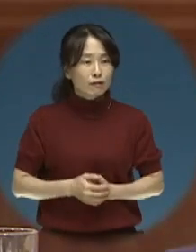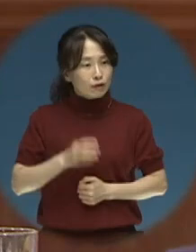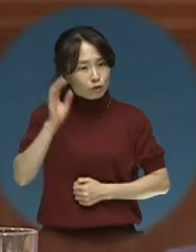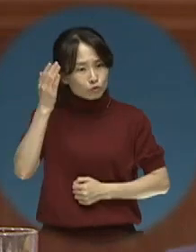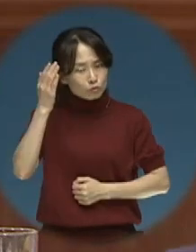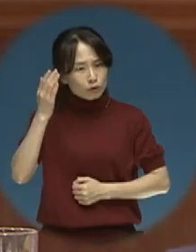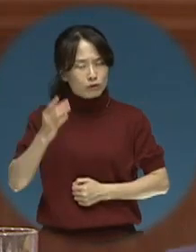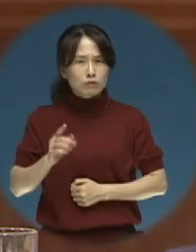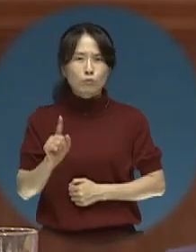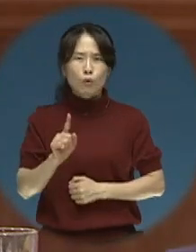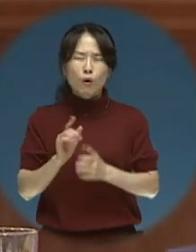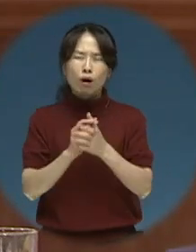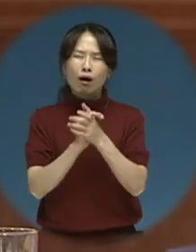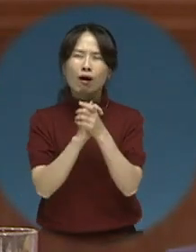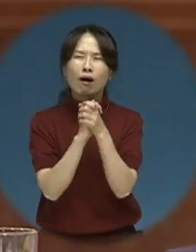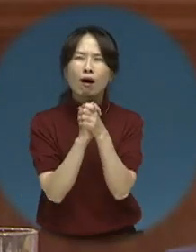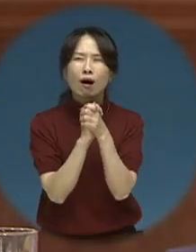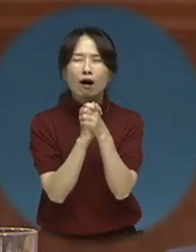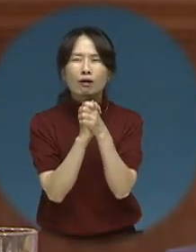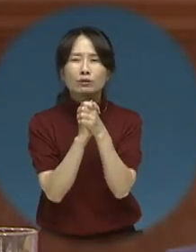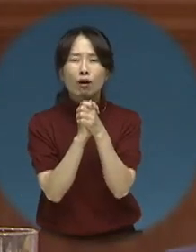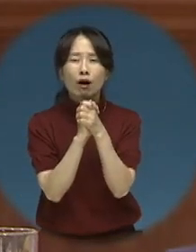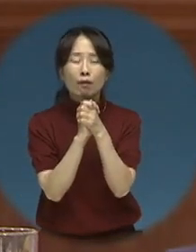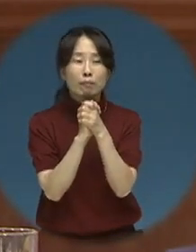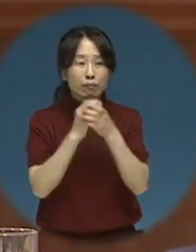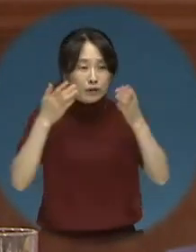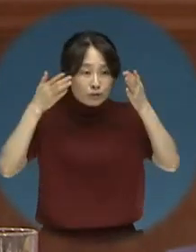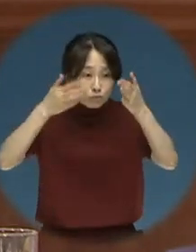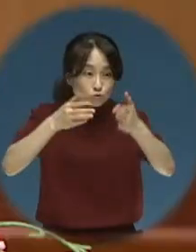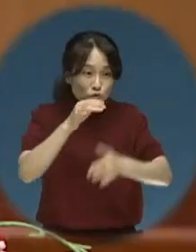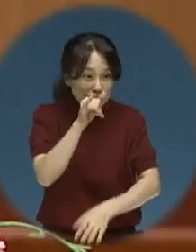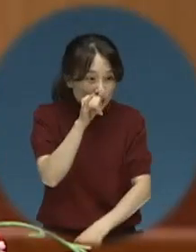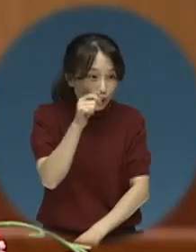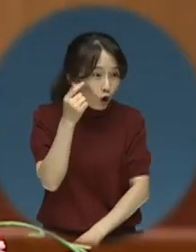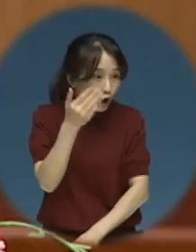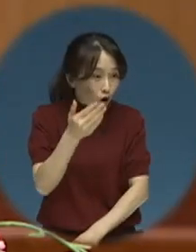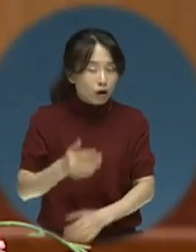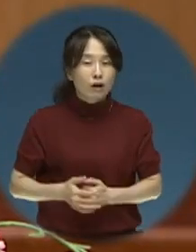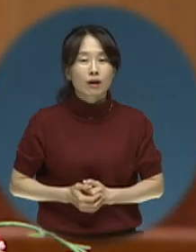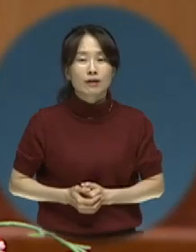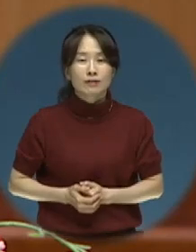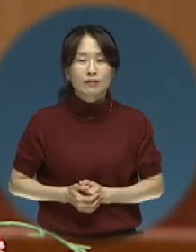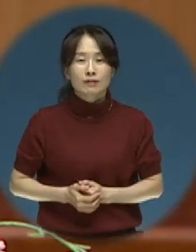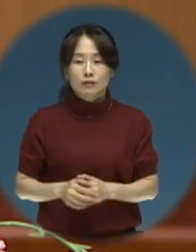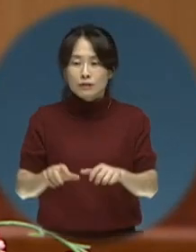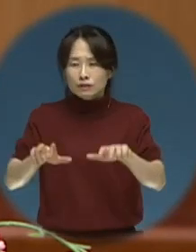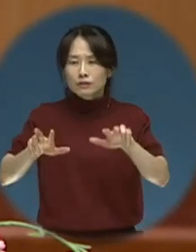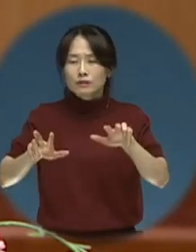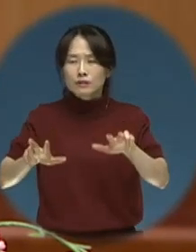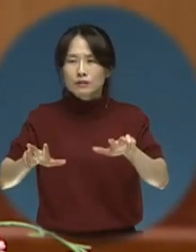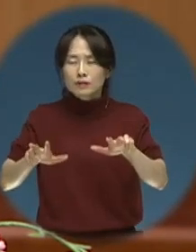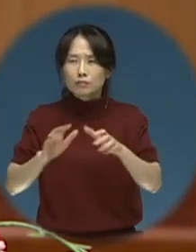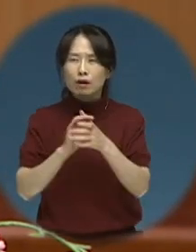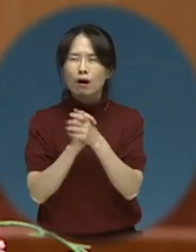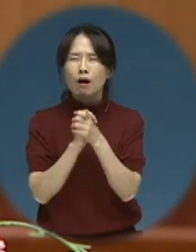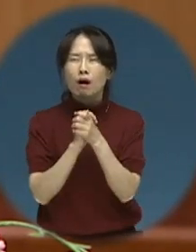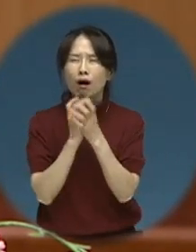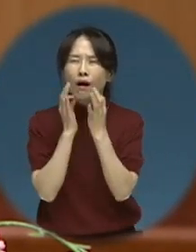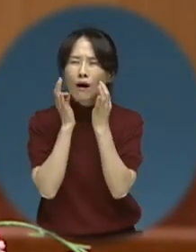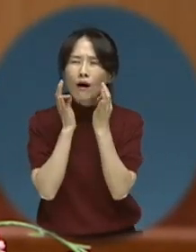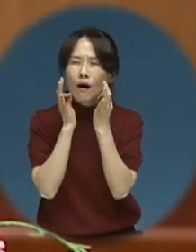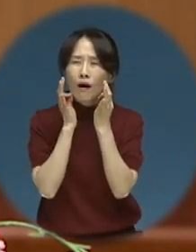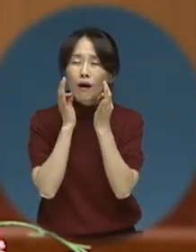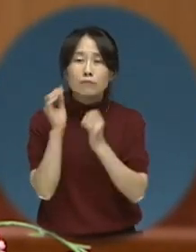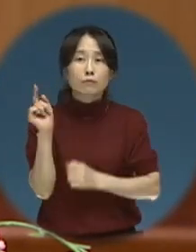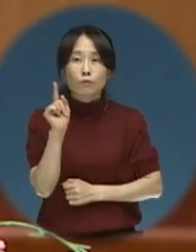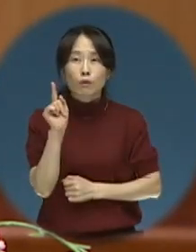최근에는 그럼 뭔가의 간절함 여기에 지금 몰두하고 계신 건가요? 지금의 간절함은